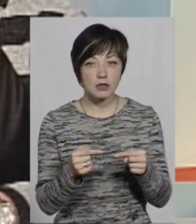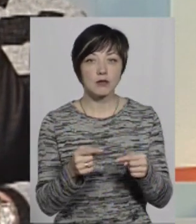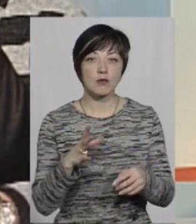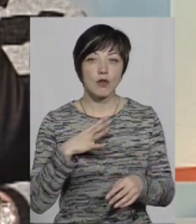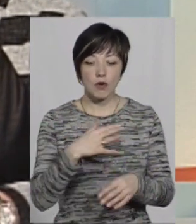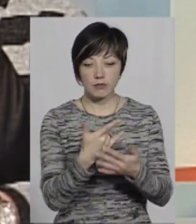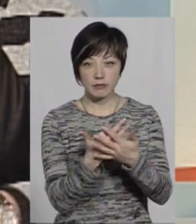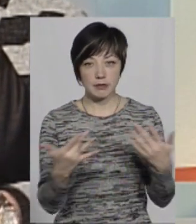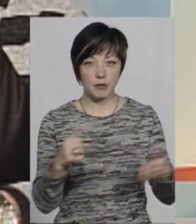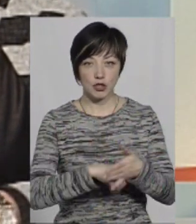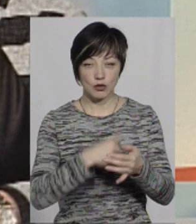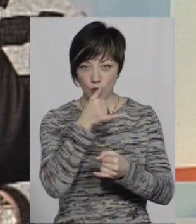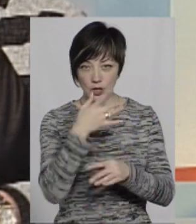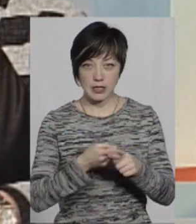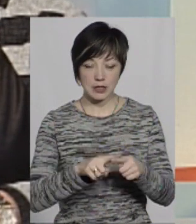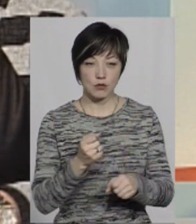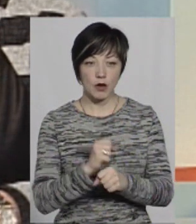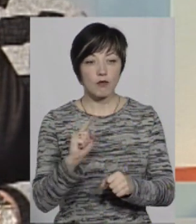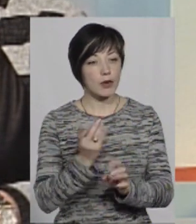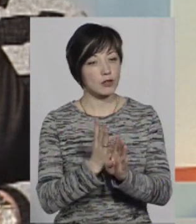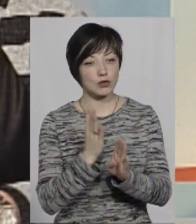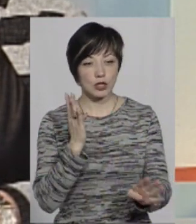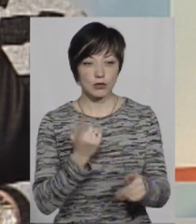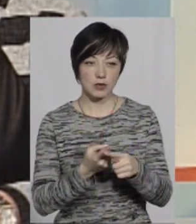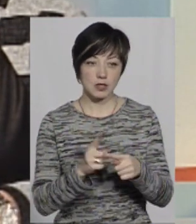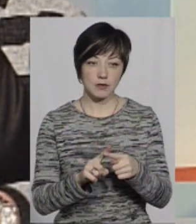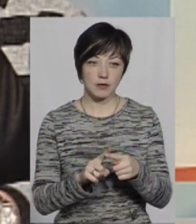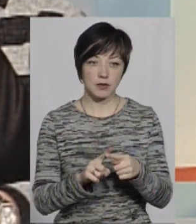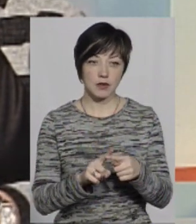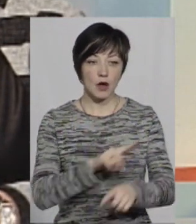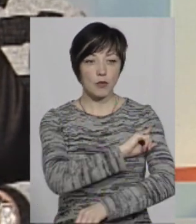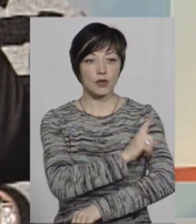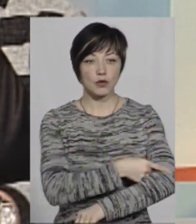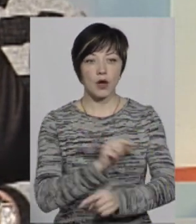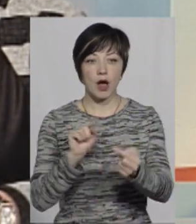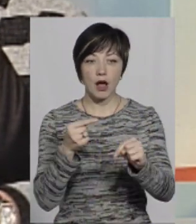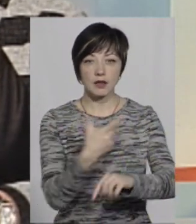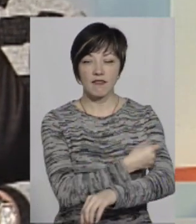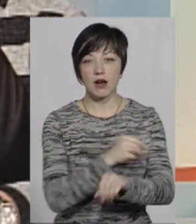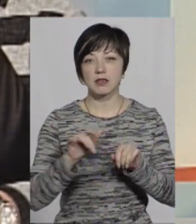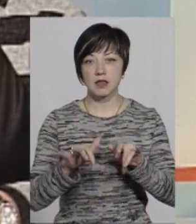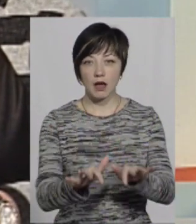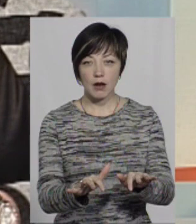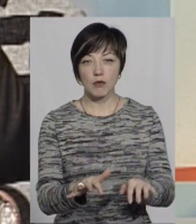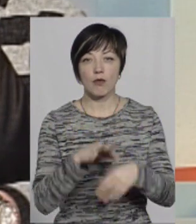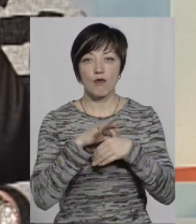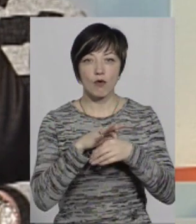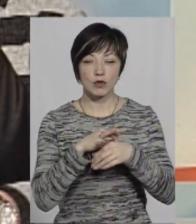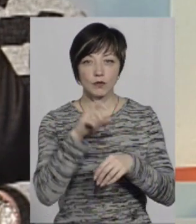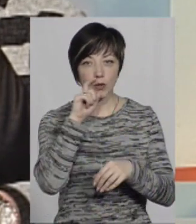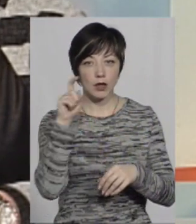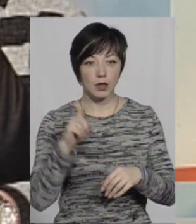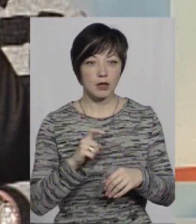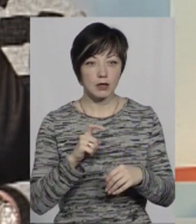низка причин, чому ми не могли це зробити. І в першу чергу це потужна антивакцинальна кампанія, яка проводилась